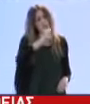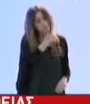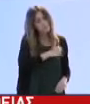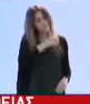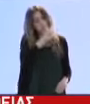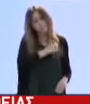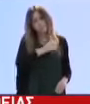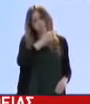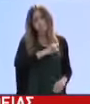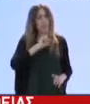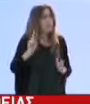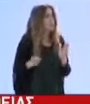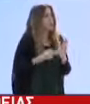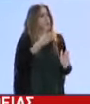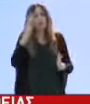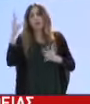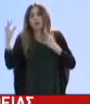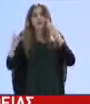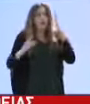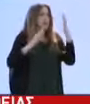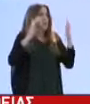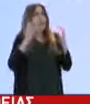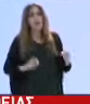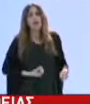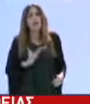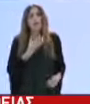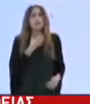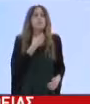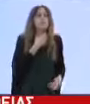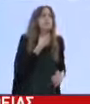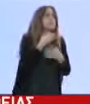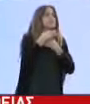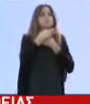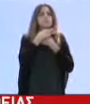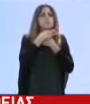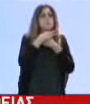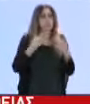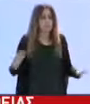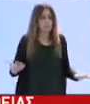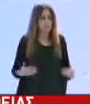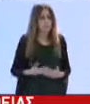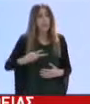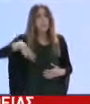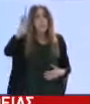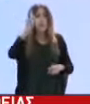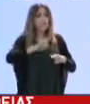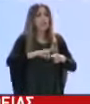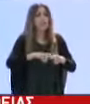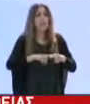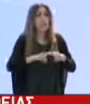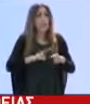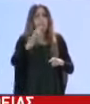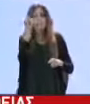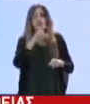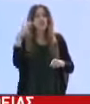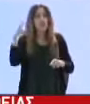αβεβαιότητα, αισθάνονται ασφυξία. Το επίπεδο ζωής της μεγάλης, της συντηρητικής πλειοψηφίας των Ελλήνων πέφτει